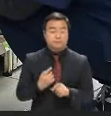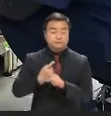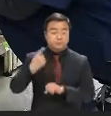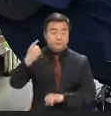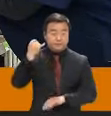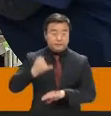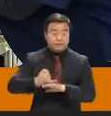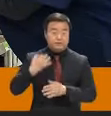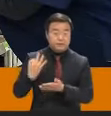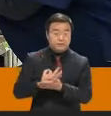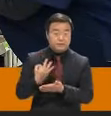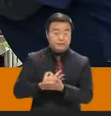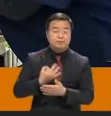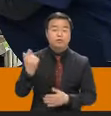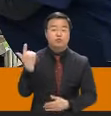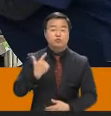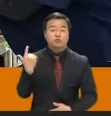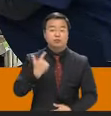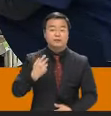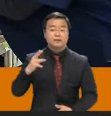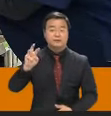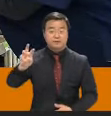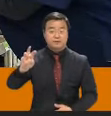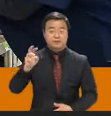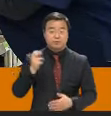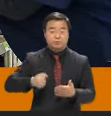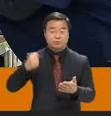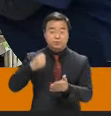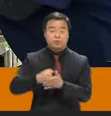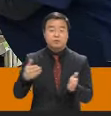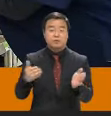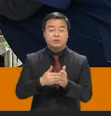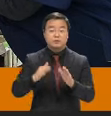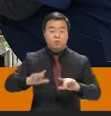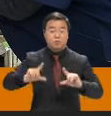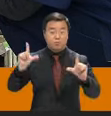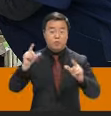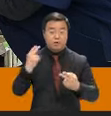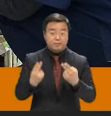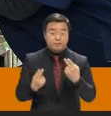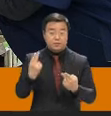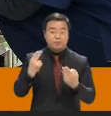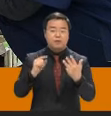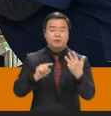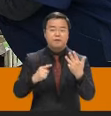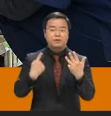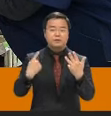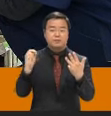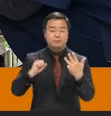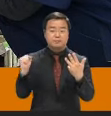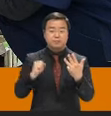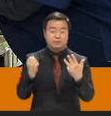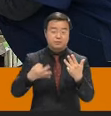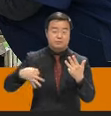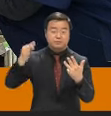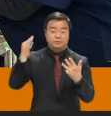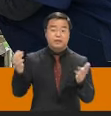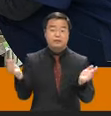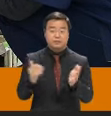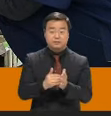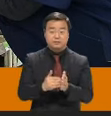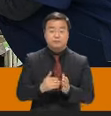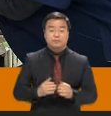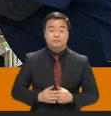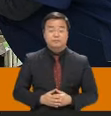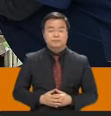내년 최저임금이 6,030원으로 결정이 됐습니다. 올해보다 8.1%가 오른 수치인데요.